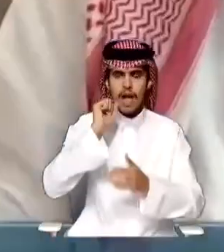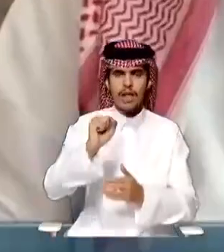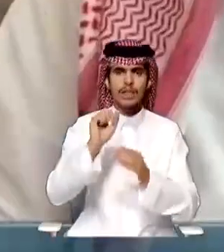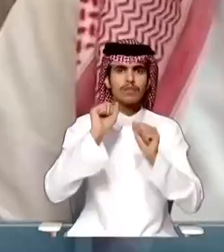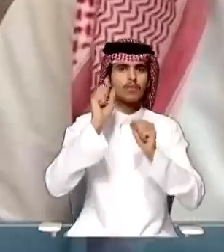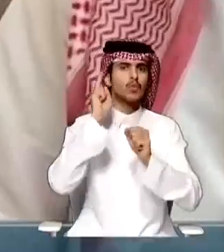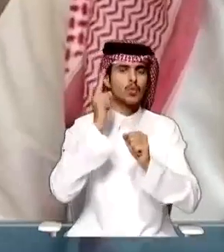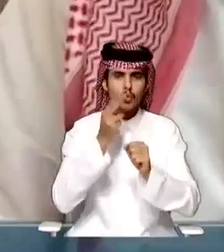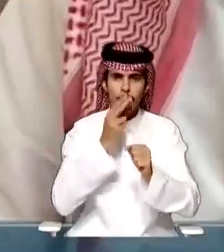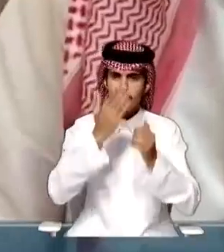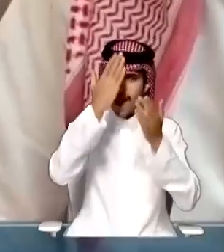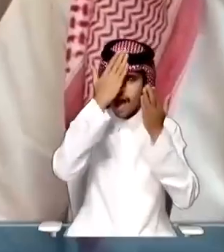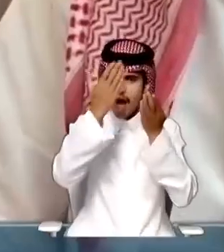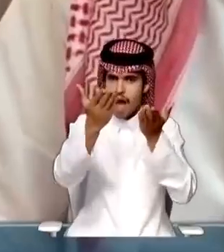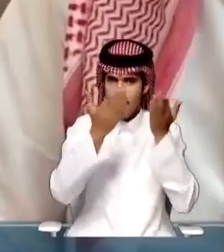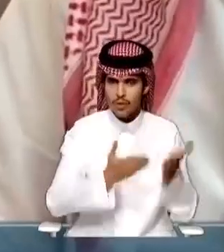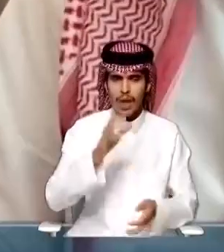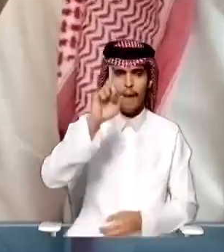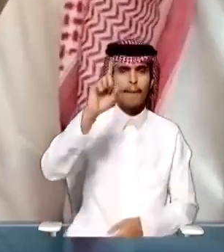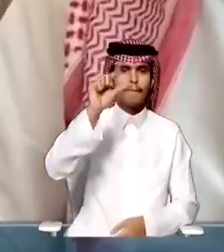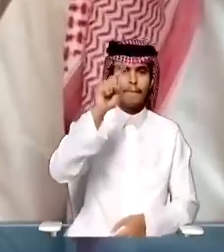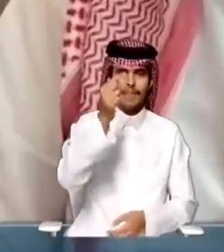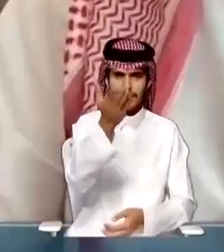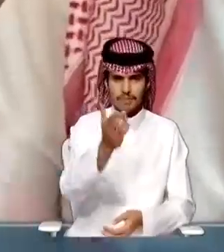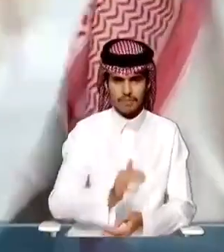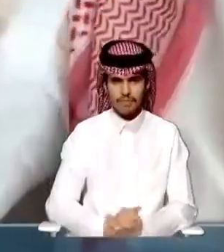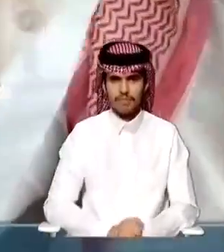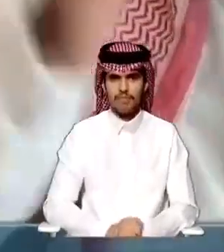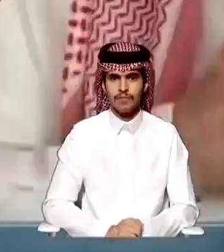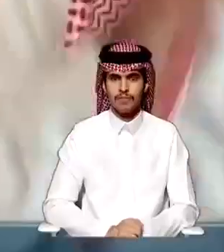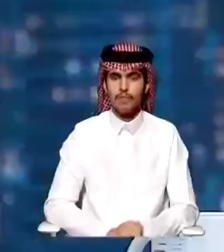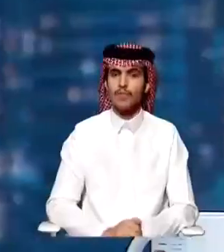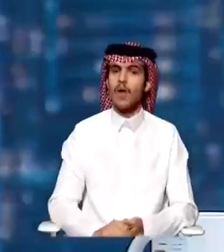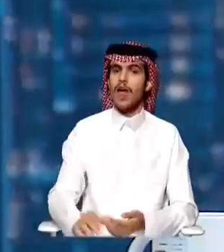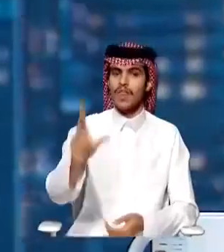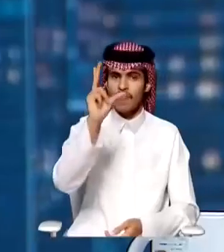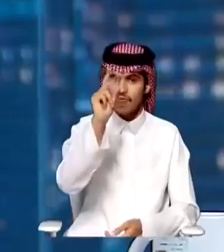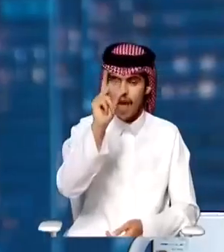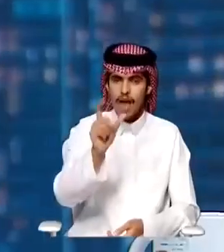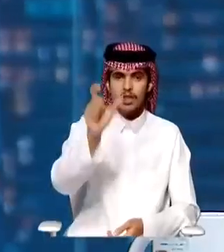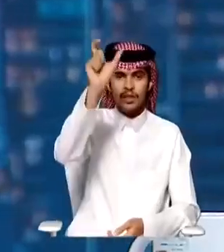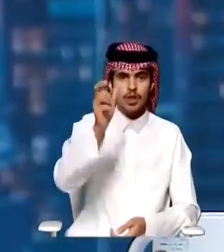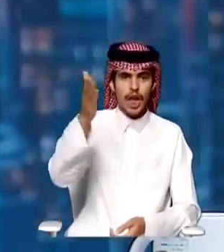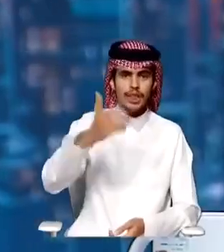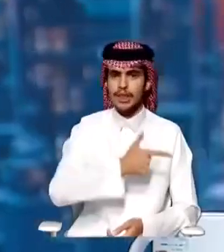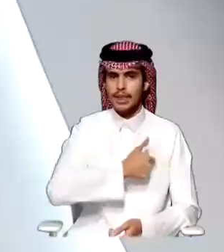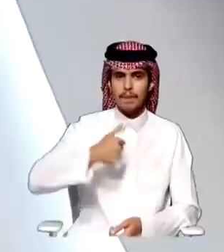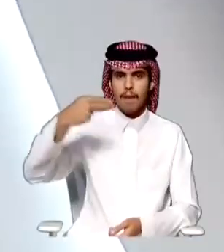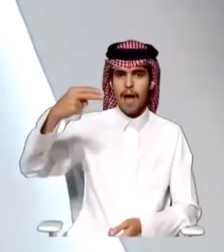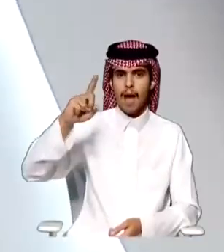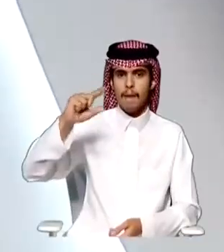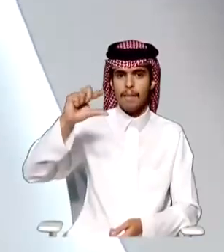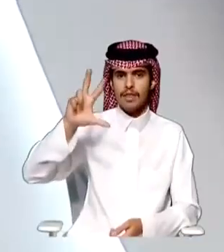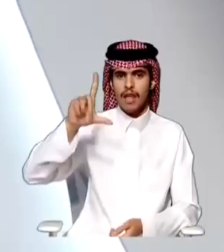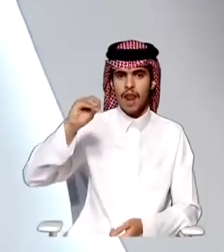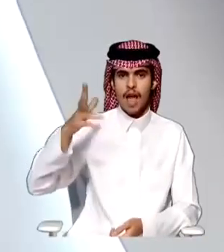الصم حياك الله يا بدر العمري وايضا عبد الله المحمدي مذيع